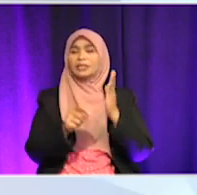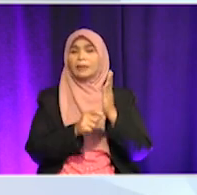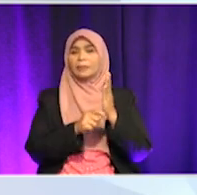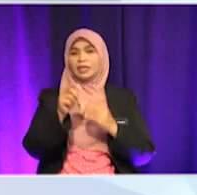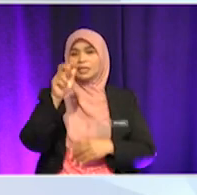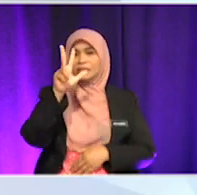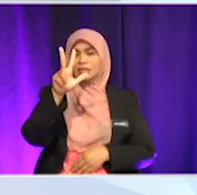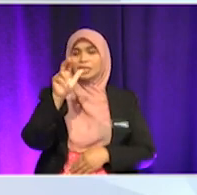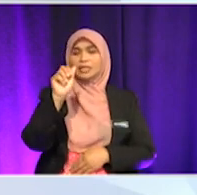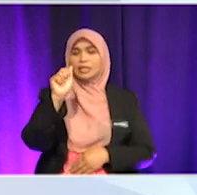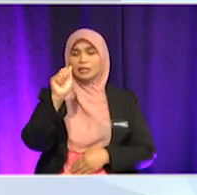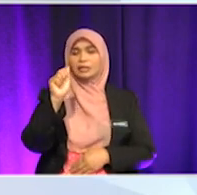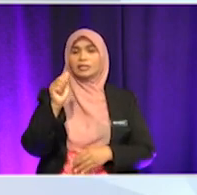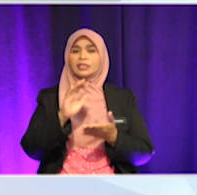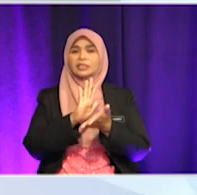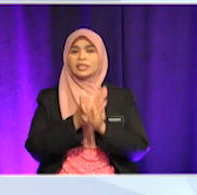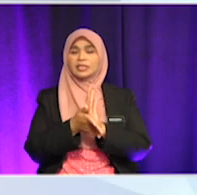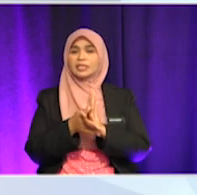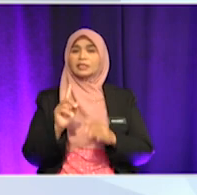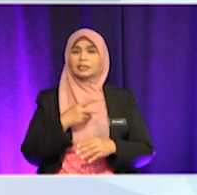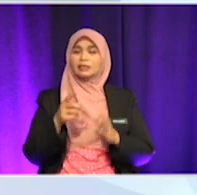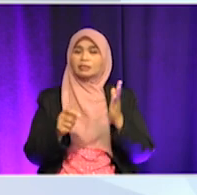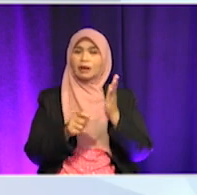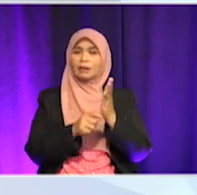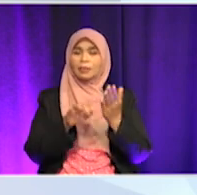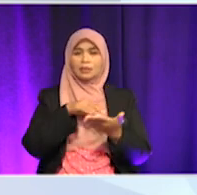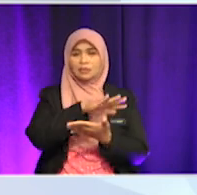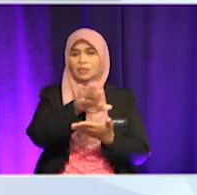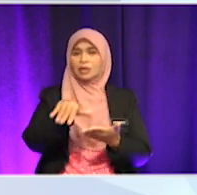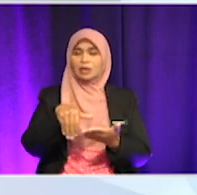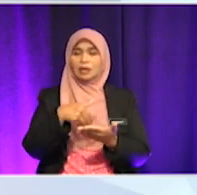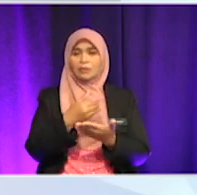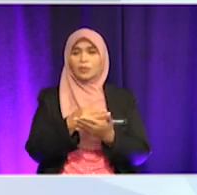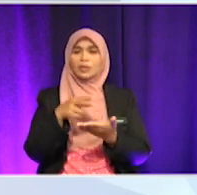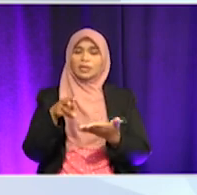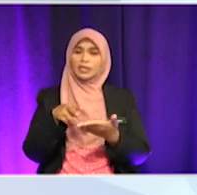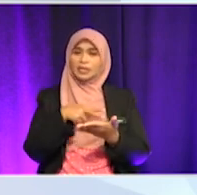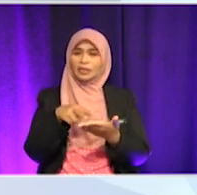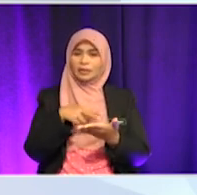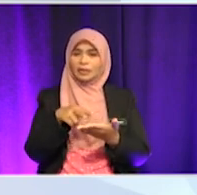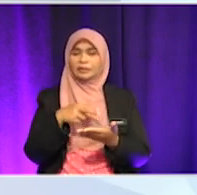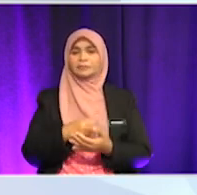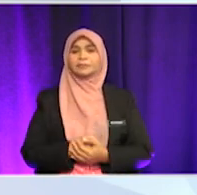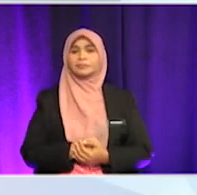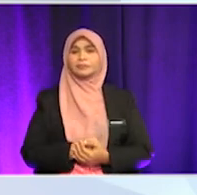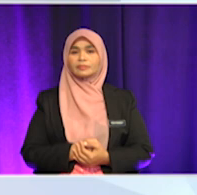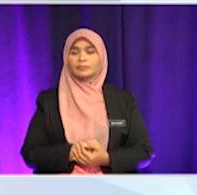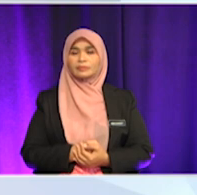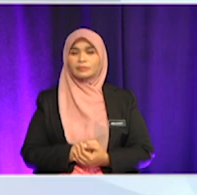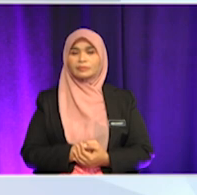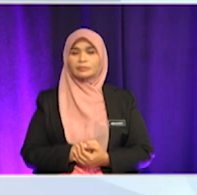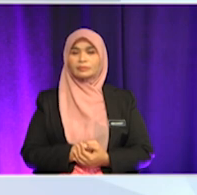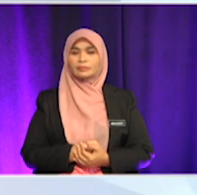kita tambahkan keseluruhan tarian dekat situ, tarian Sumazau, tarian kuda kepang dan juga tarian